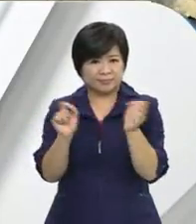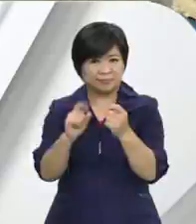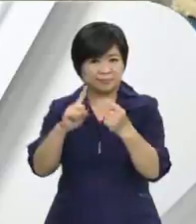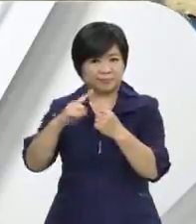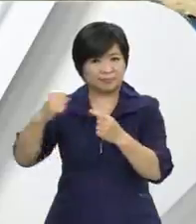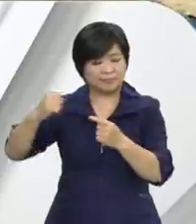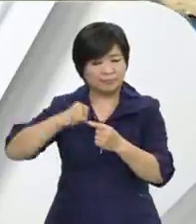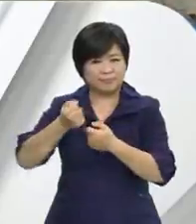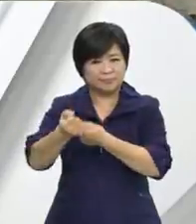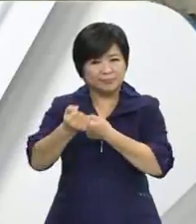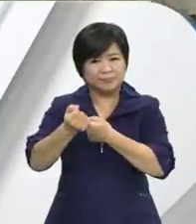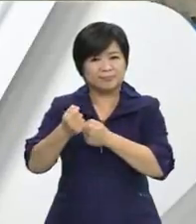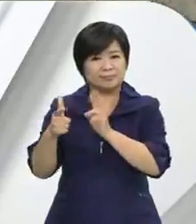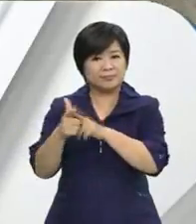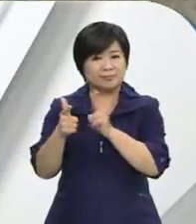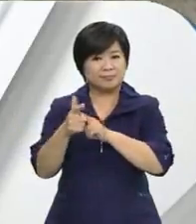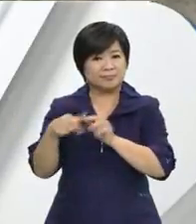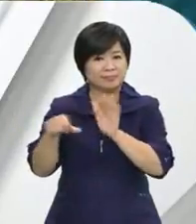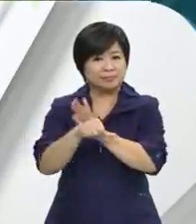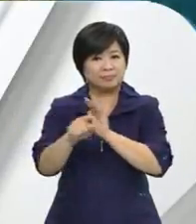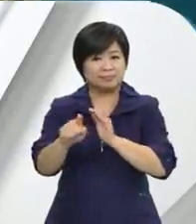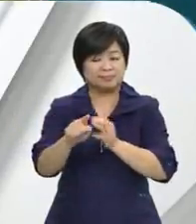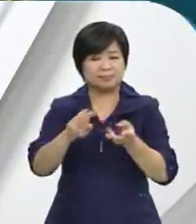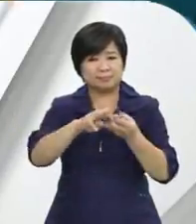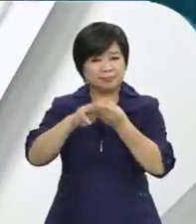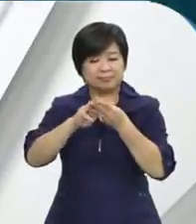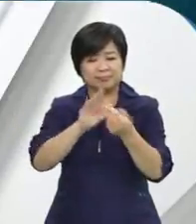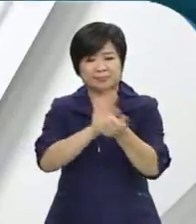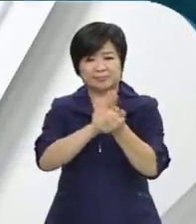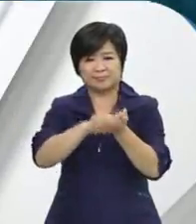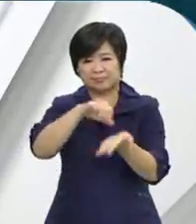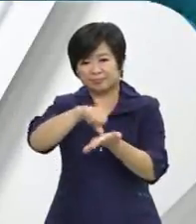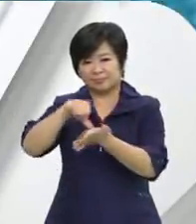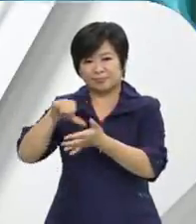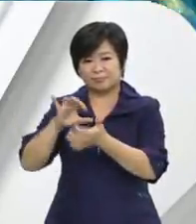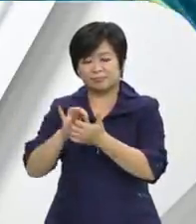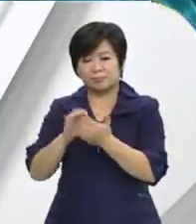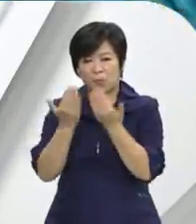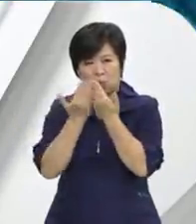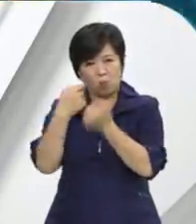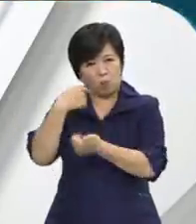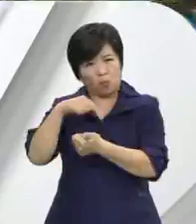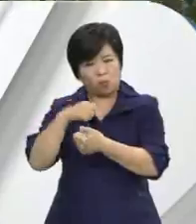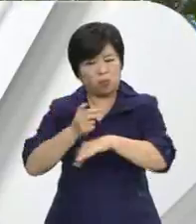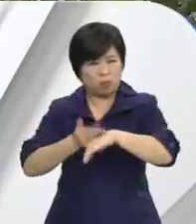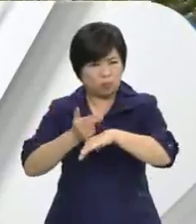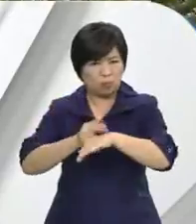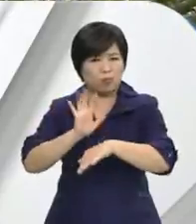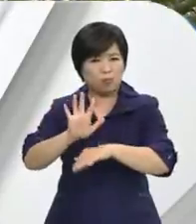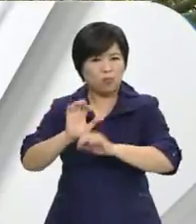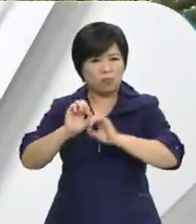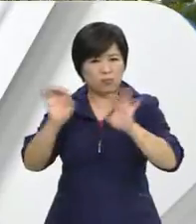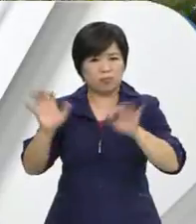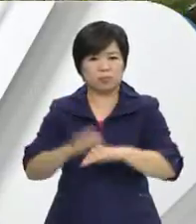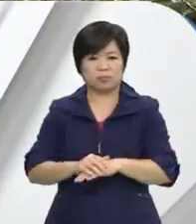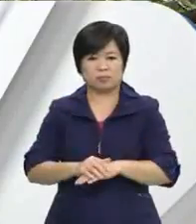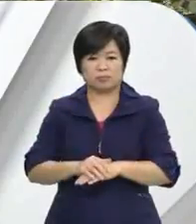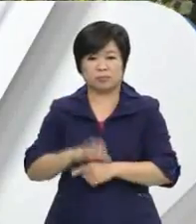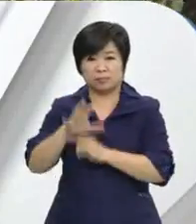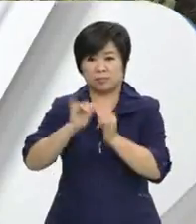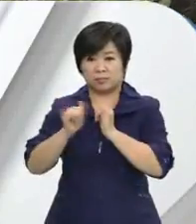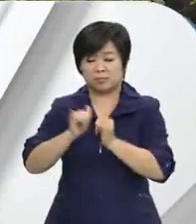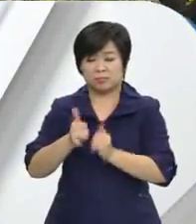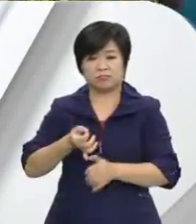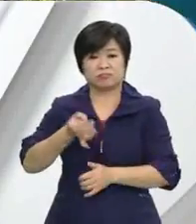状况，我来小间年的去到田中下做事，还提供考察皮用盐压豆的技术，再由农民出钱